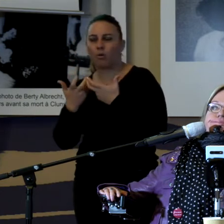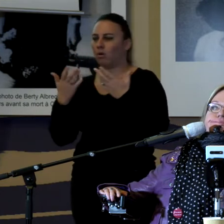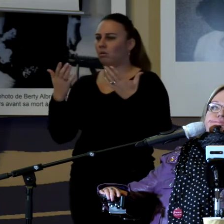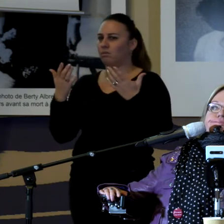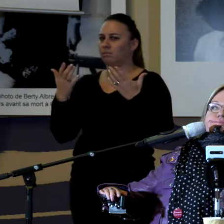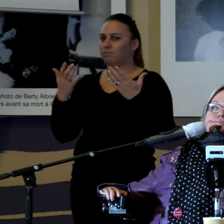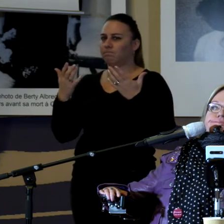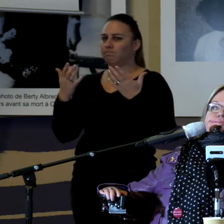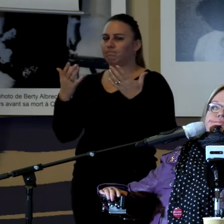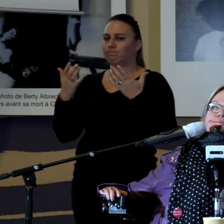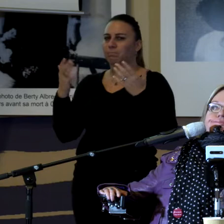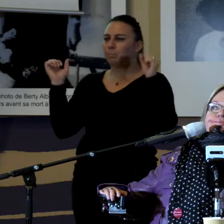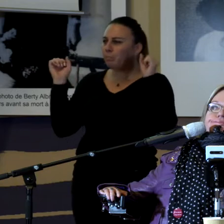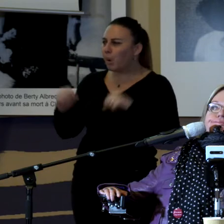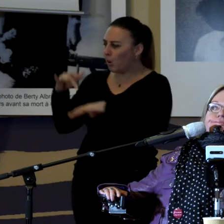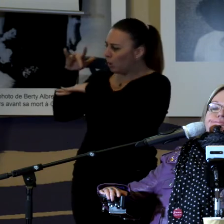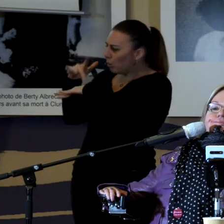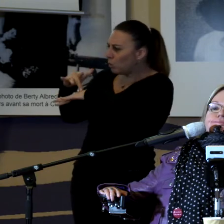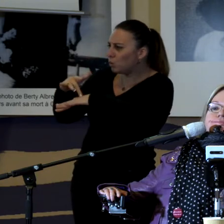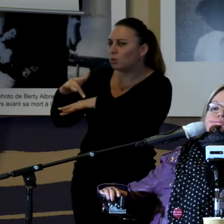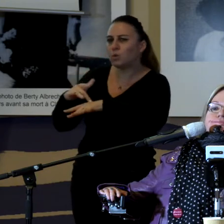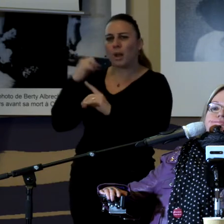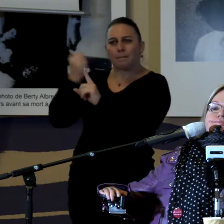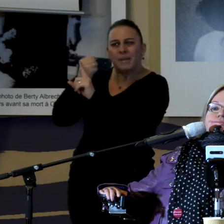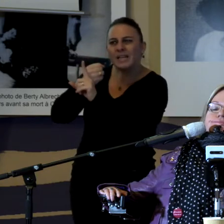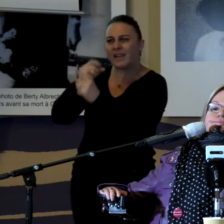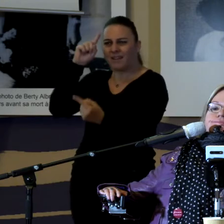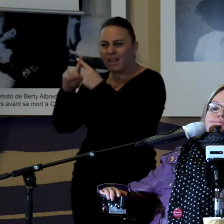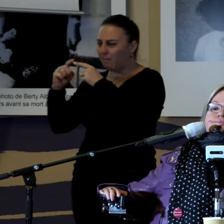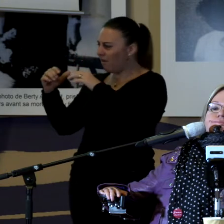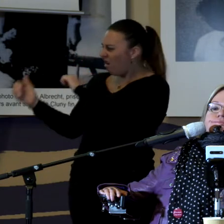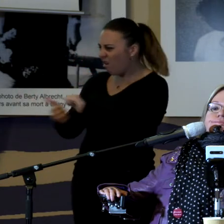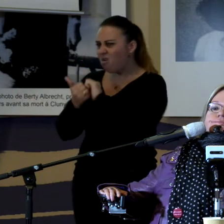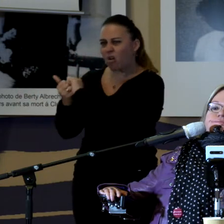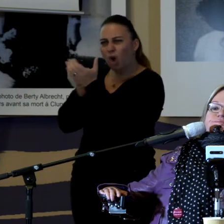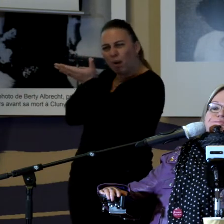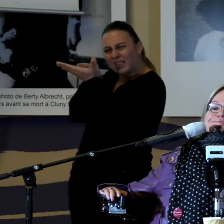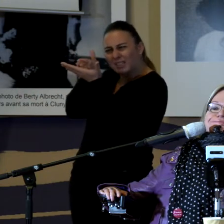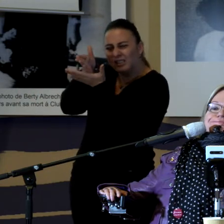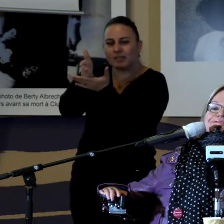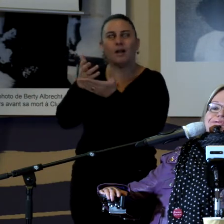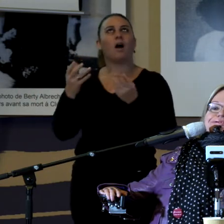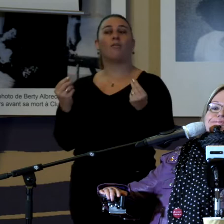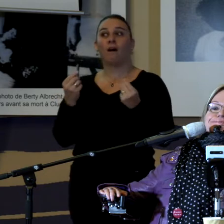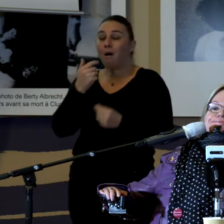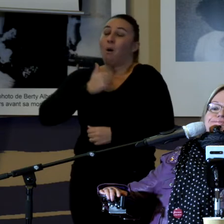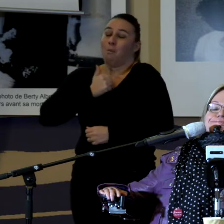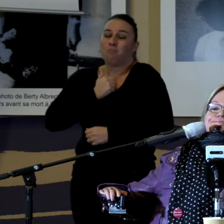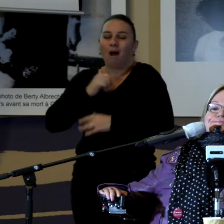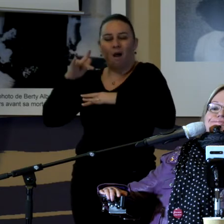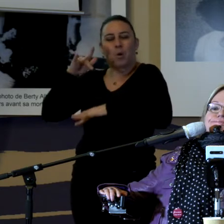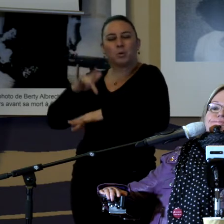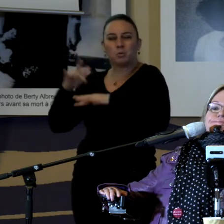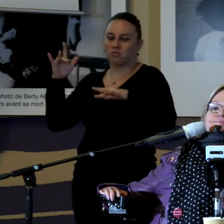pu avoir l'occasion de militer en ce sens, ça a été... en tout cas, moi, je l'ai vécu comme une